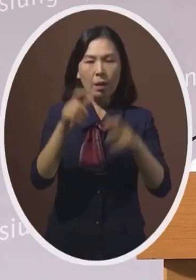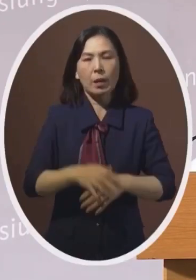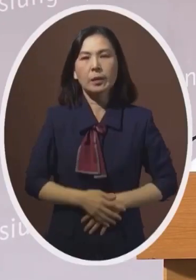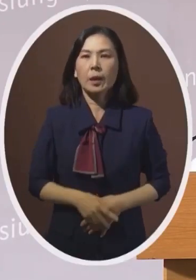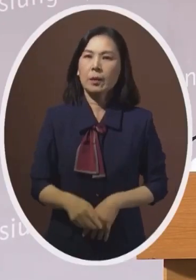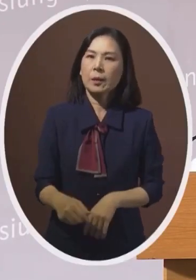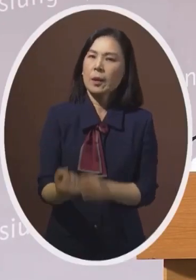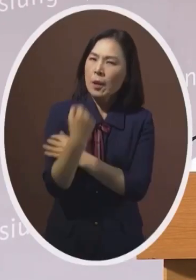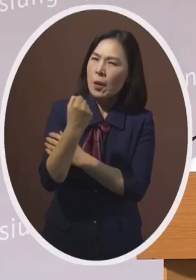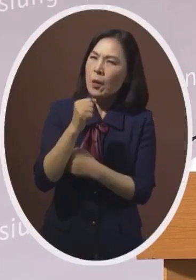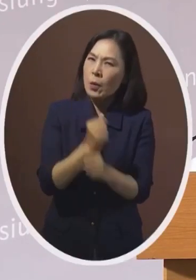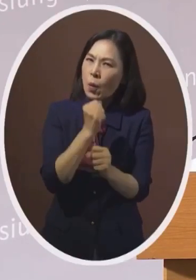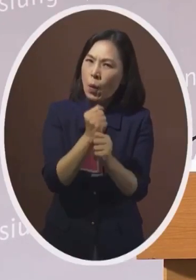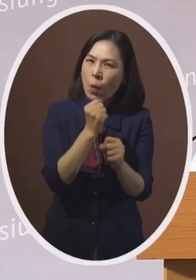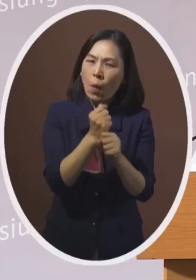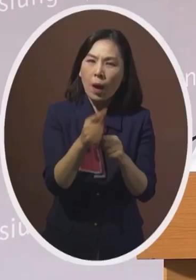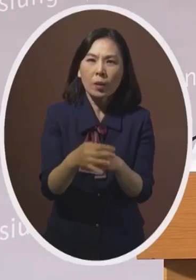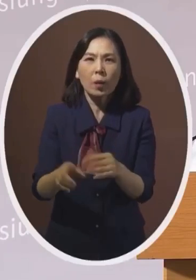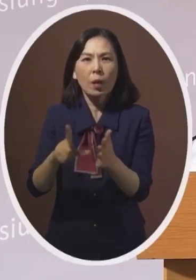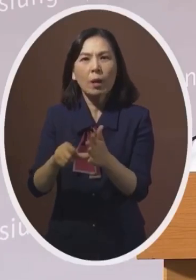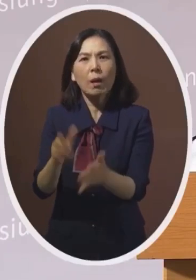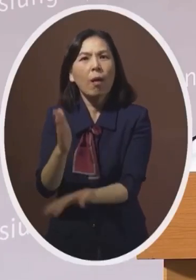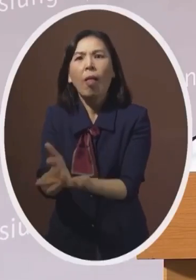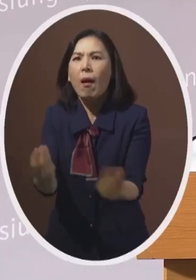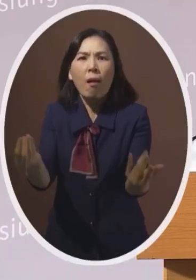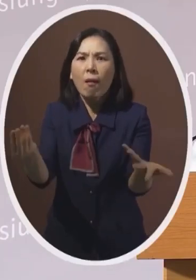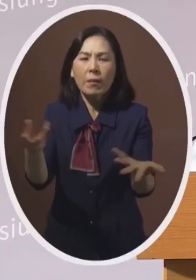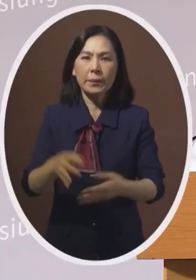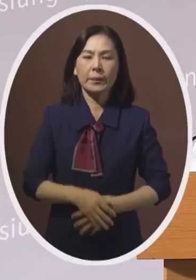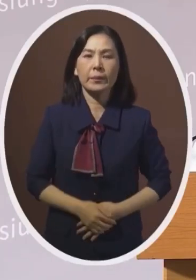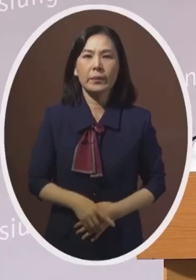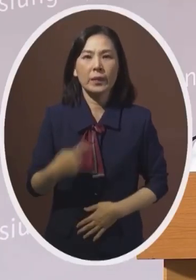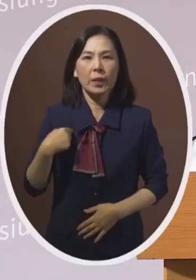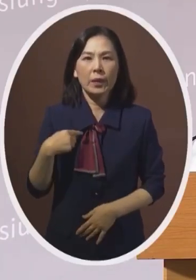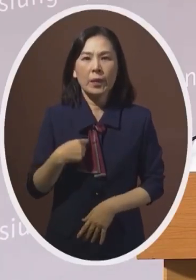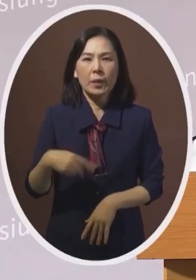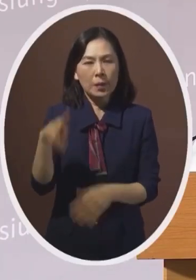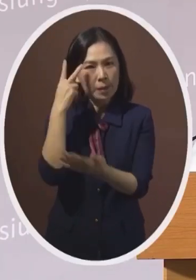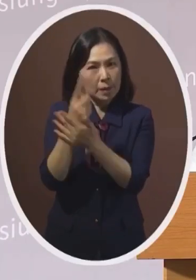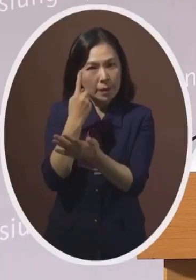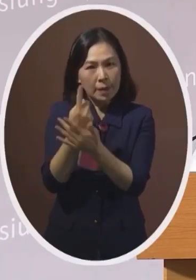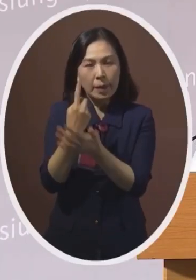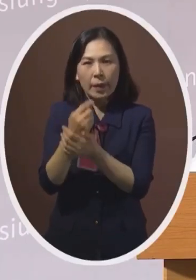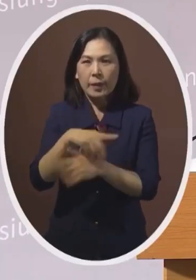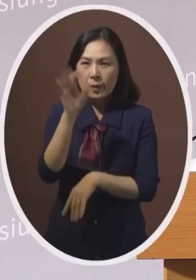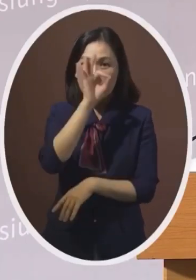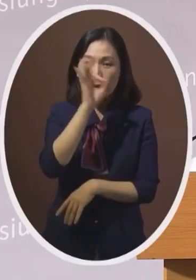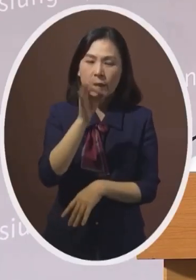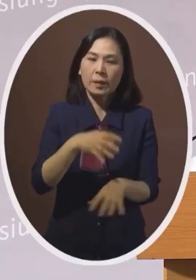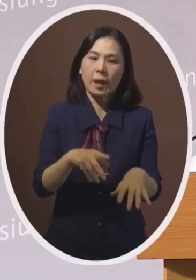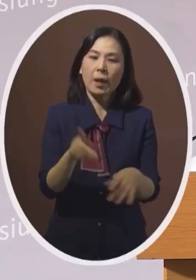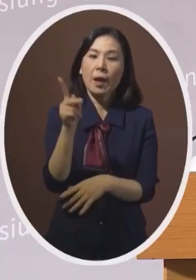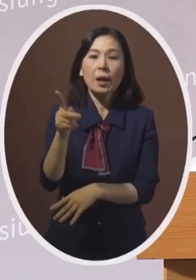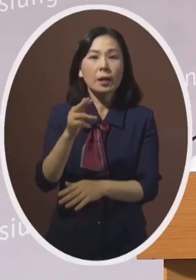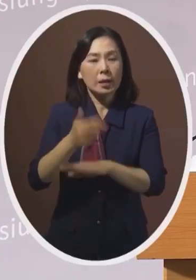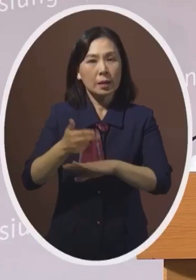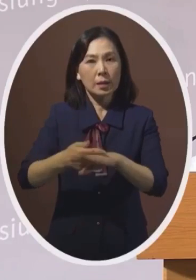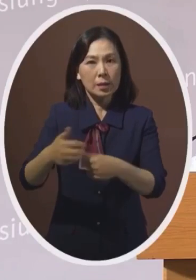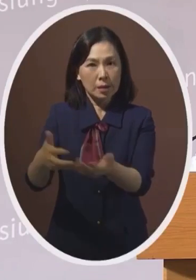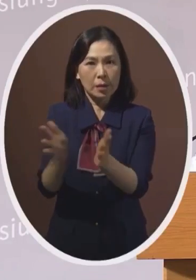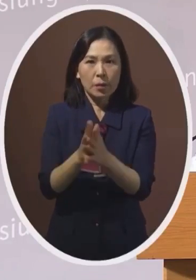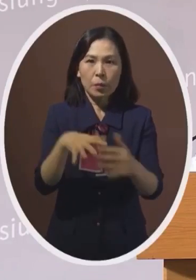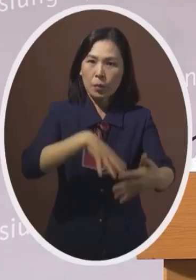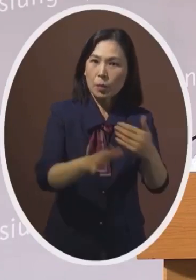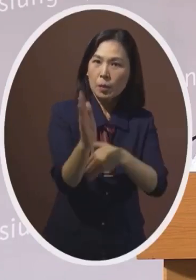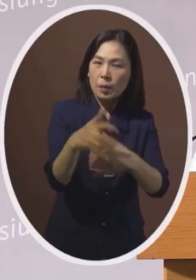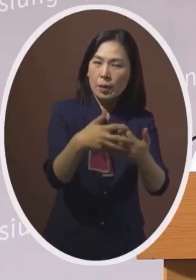时间在这里停顿空转呢？所以我3天2头就找科技部跟内政部来协商整个桥头科学园区，我